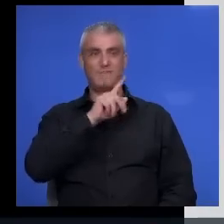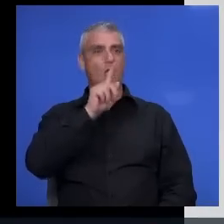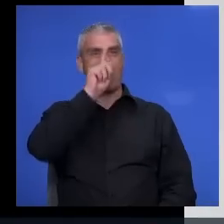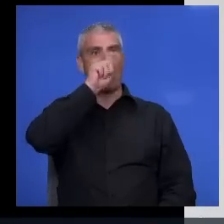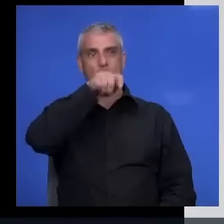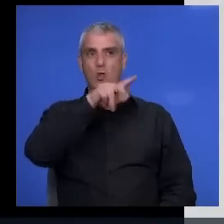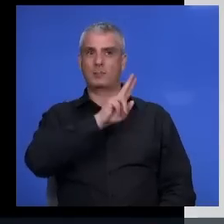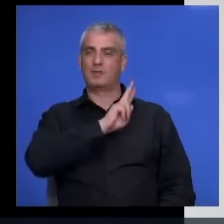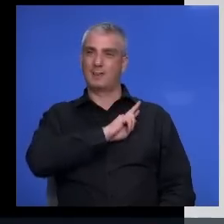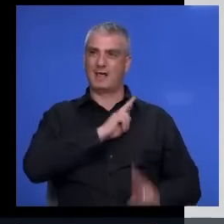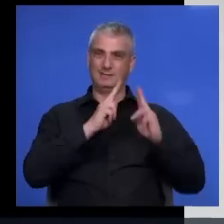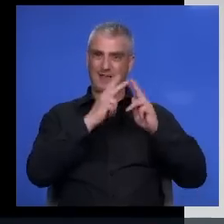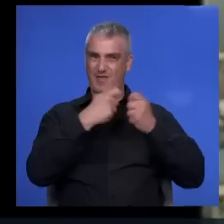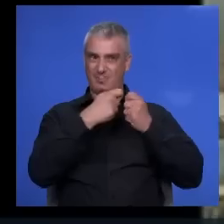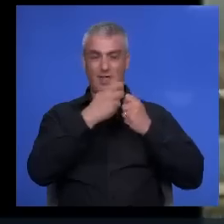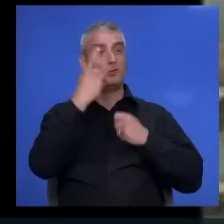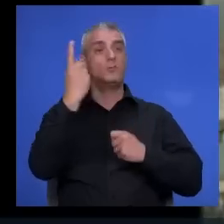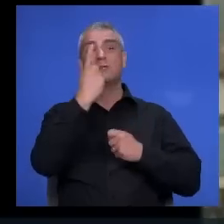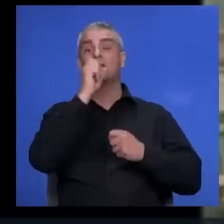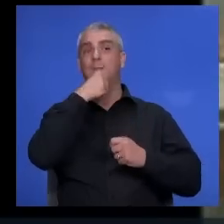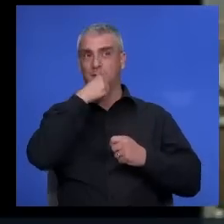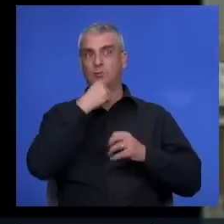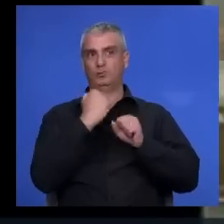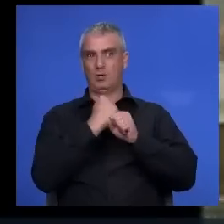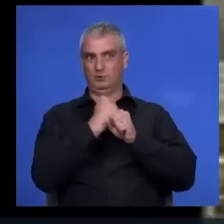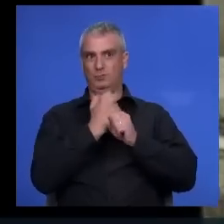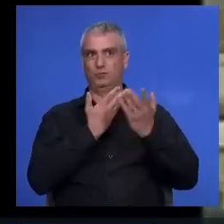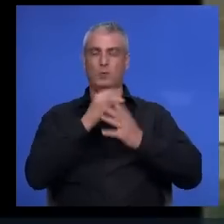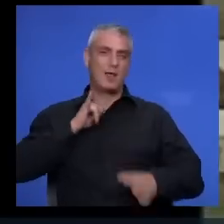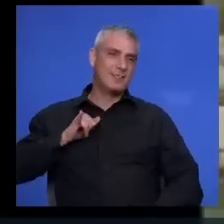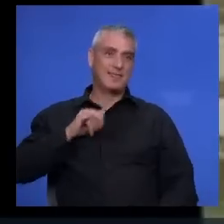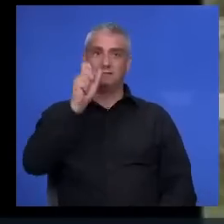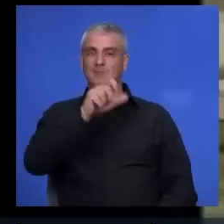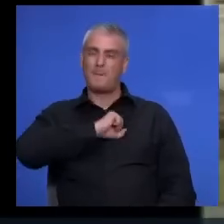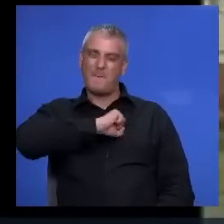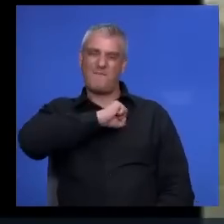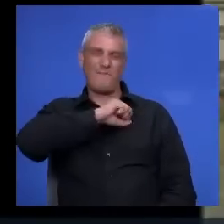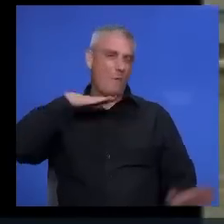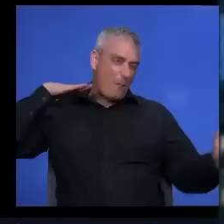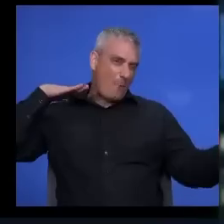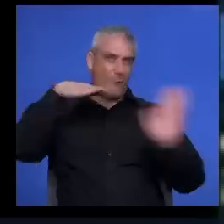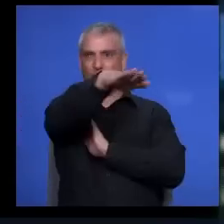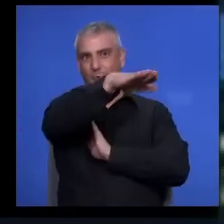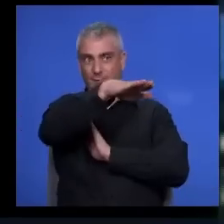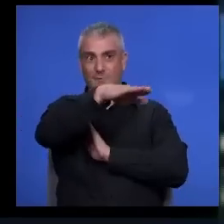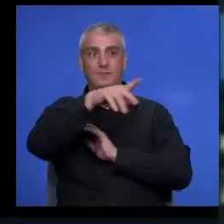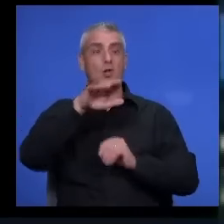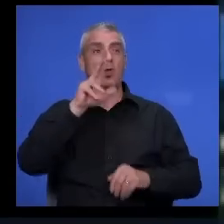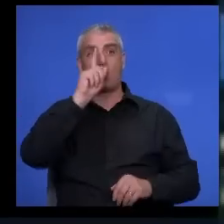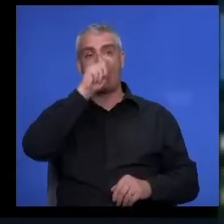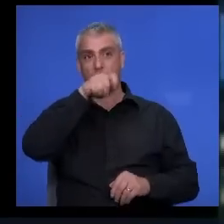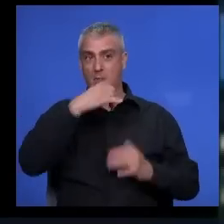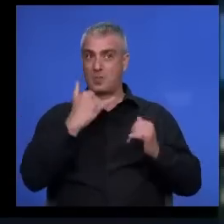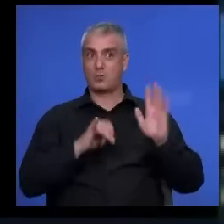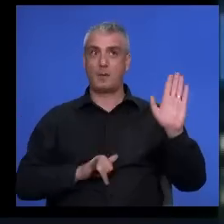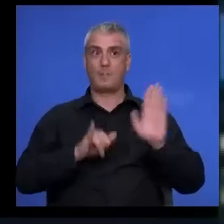והקונקורד הבריטי-צרפתי היו היחידים בהיסטוריה שסיפקו שירותי טיסה אזרחיים במהירות על-קולית. The Concorde took to the skies